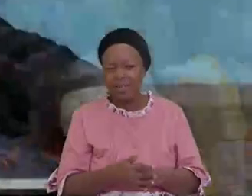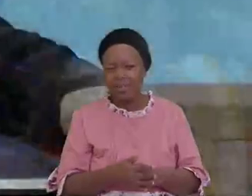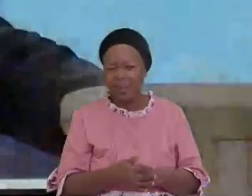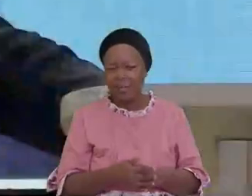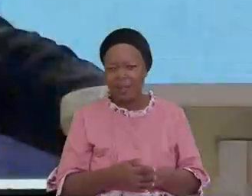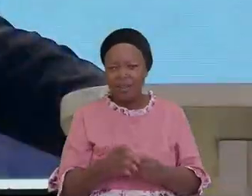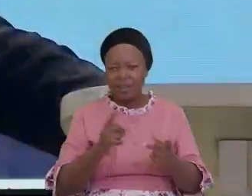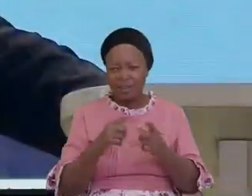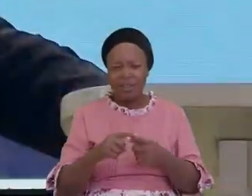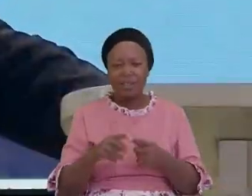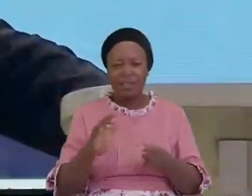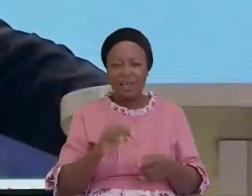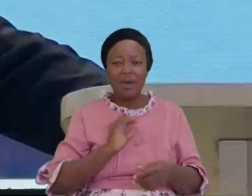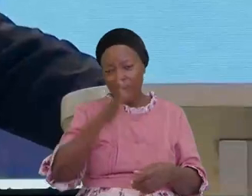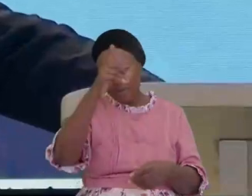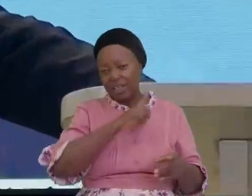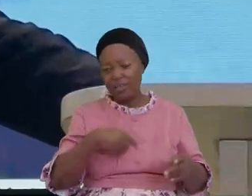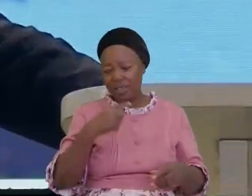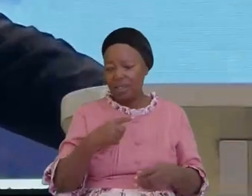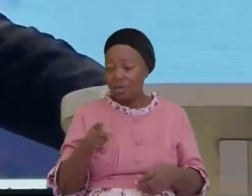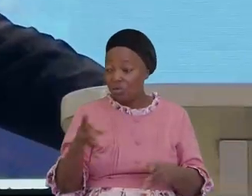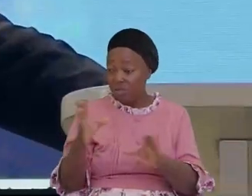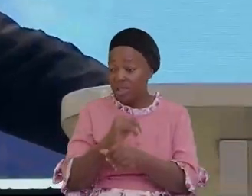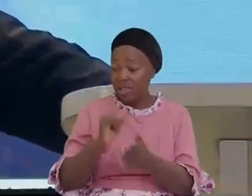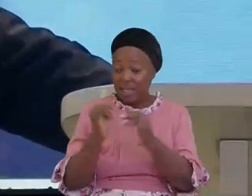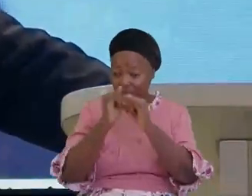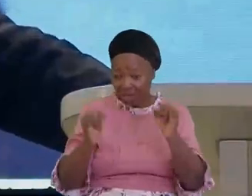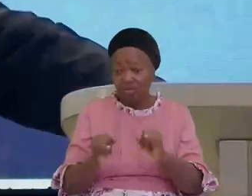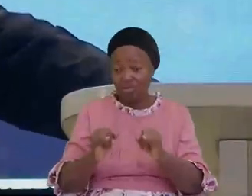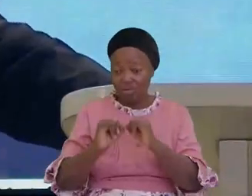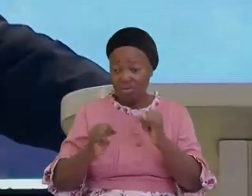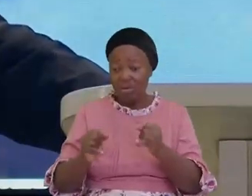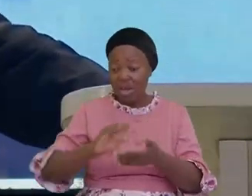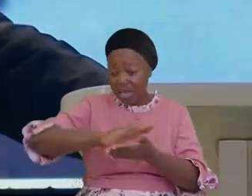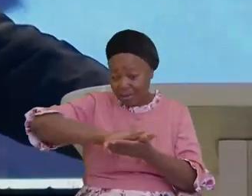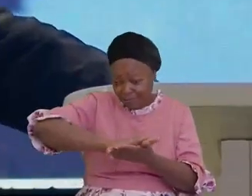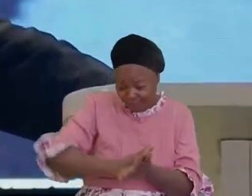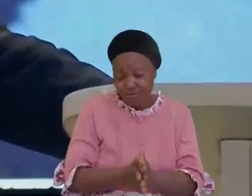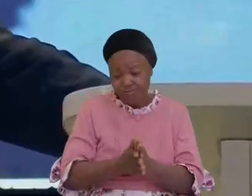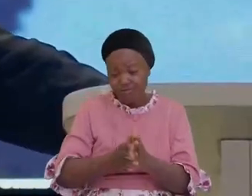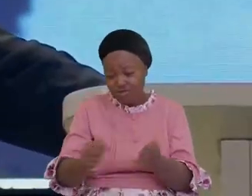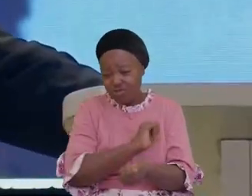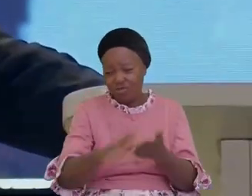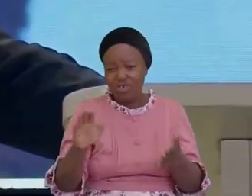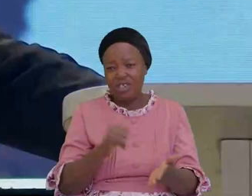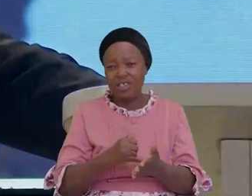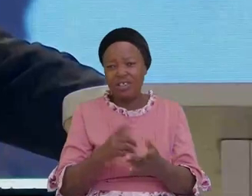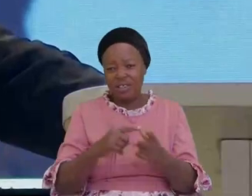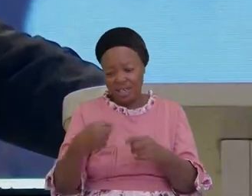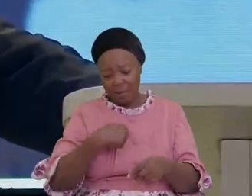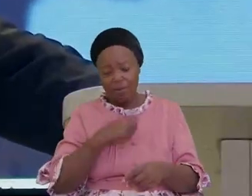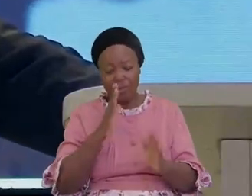J'ai dit, prends cette idole-là. Il faut casser ça par terre. Et je vais prier pour ton enfant. Elle a dit